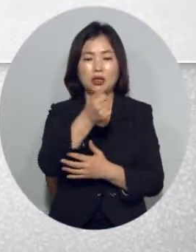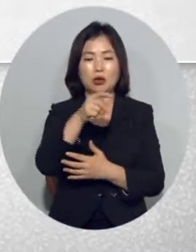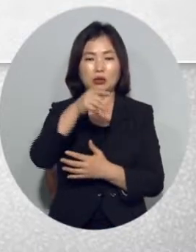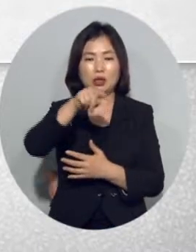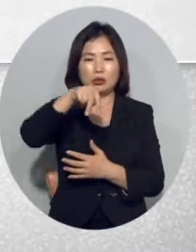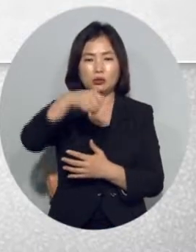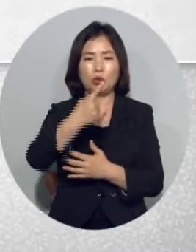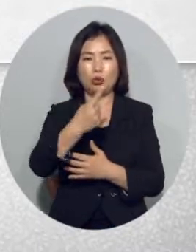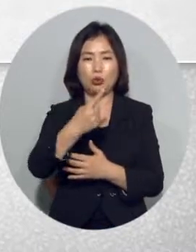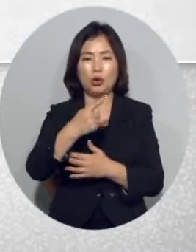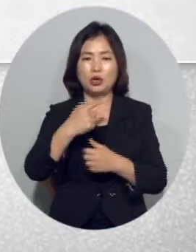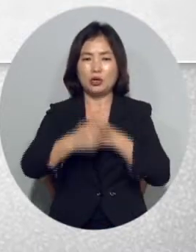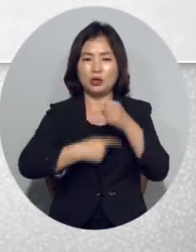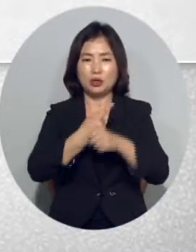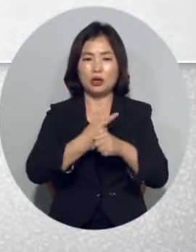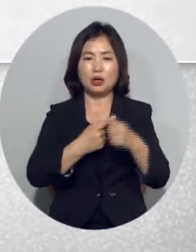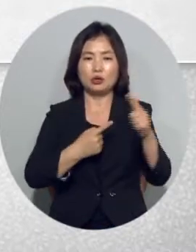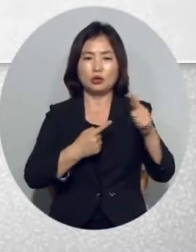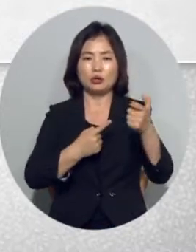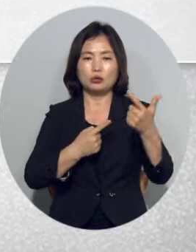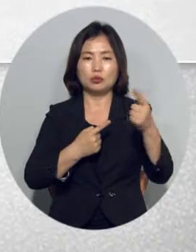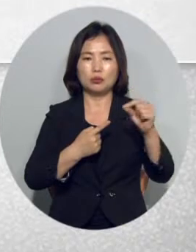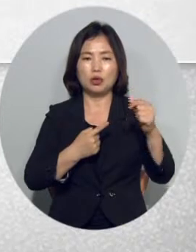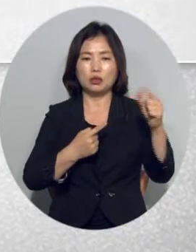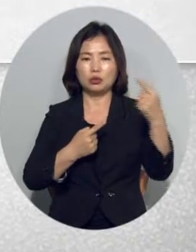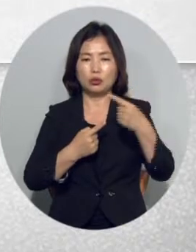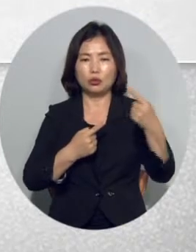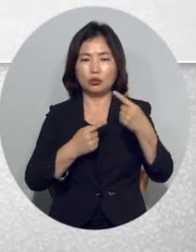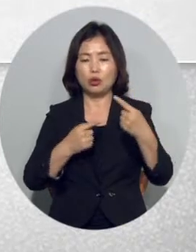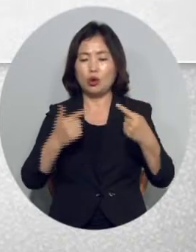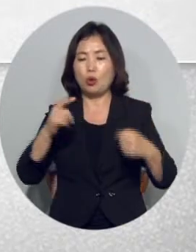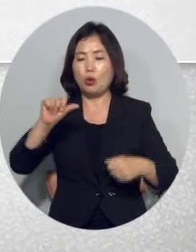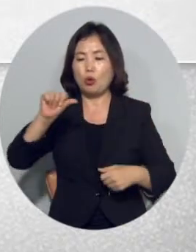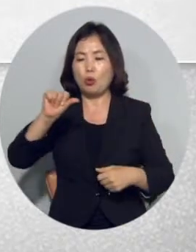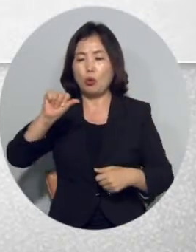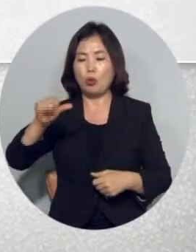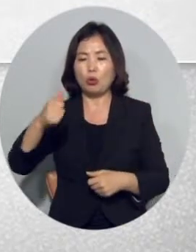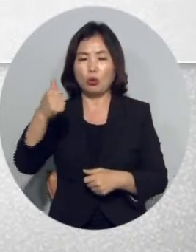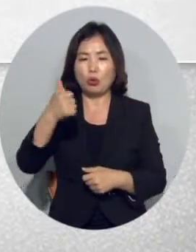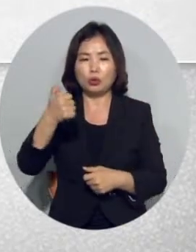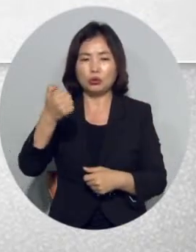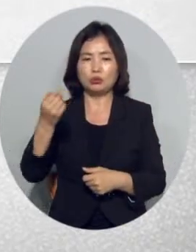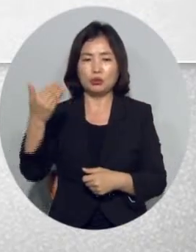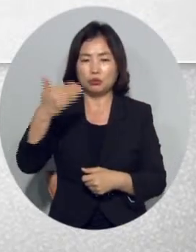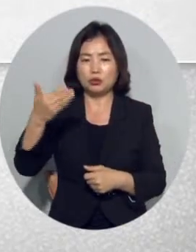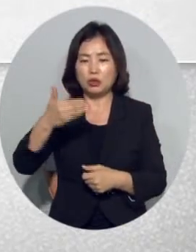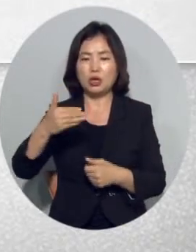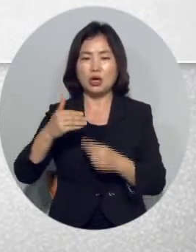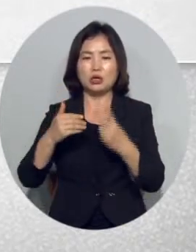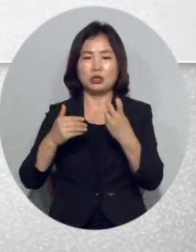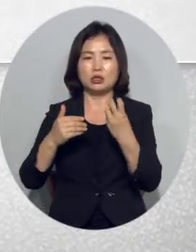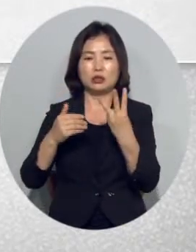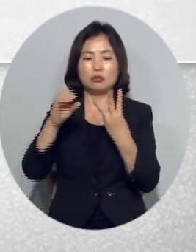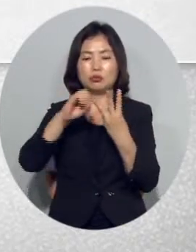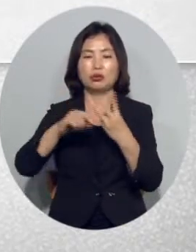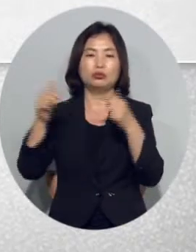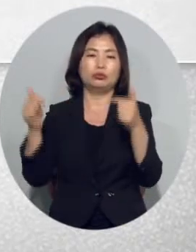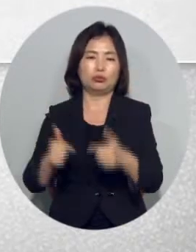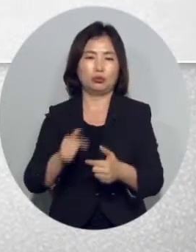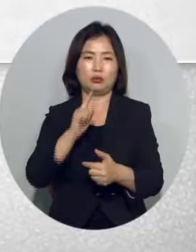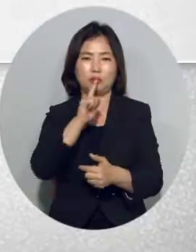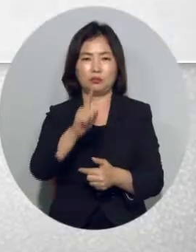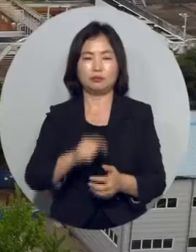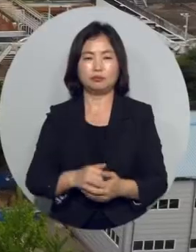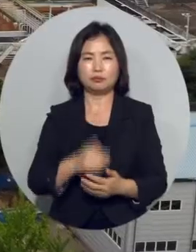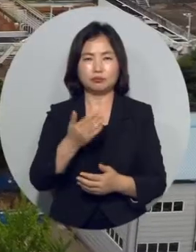연간 66만 1000톤 에서 50만 9000 톤으로 오히려 23% 줄어든다 고 주장했습니다